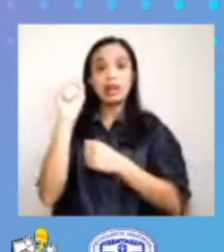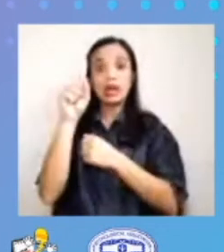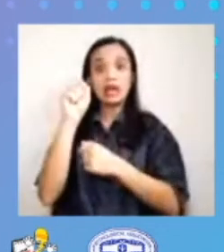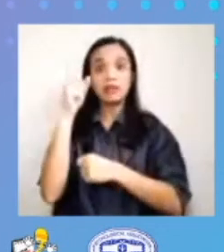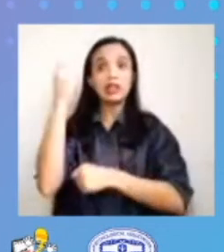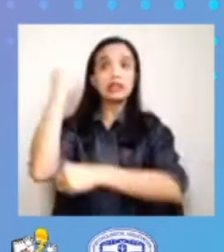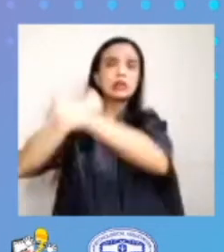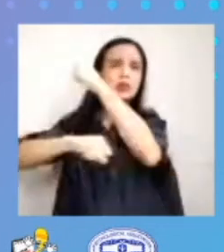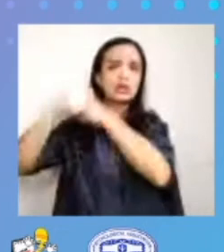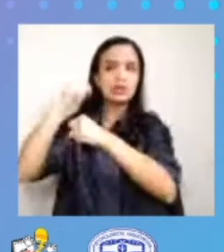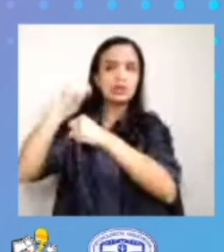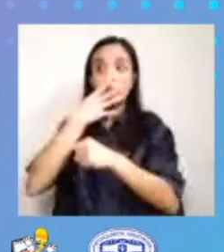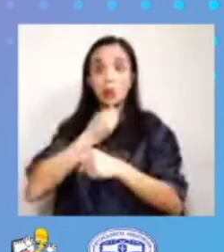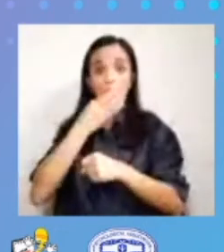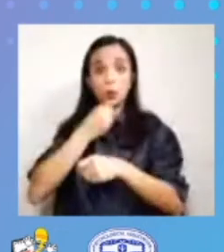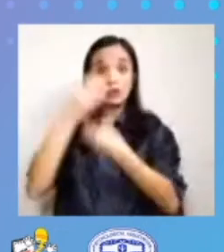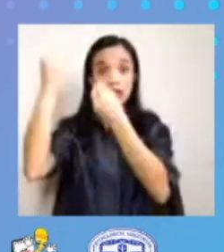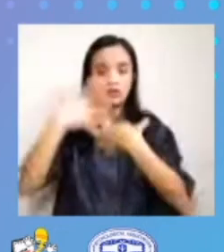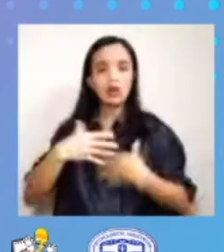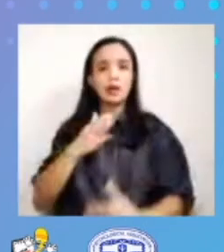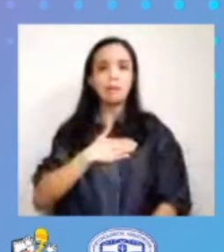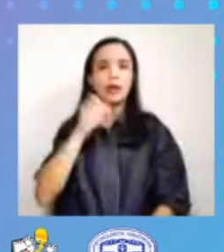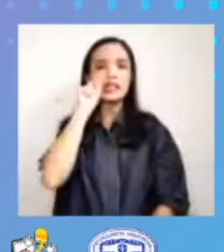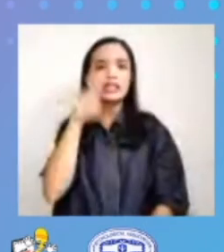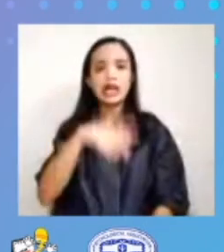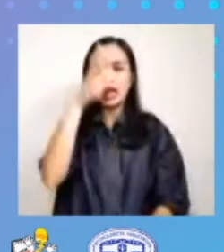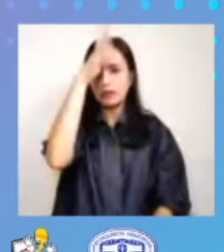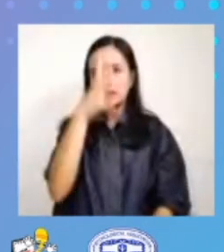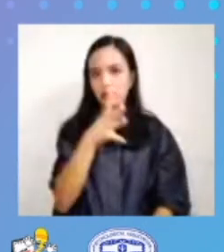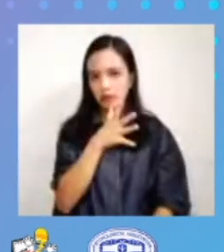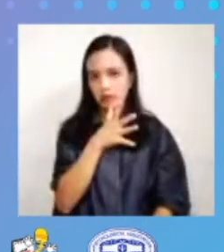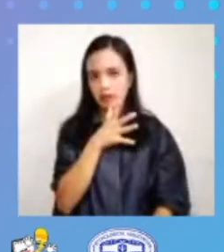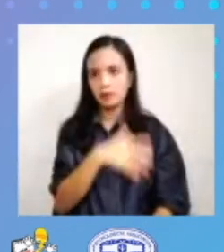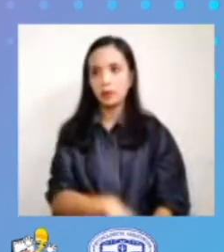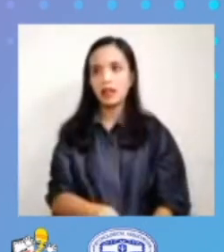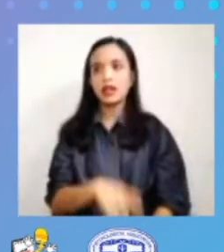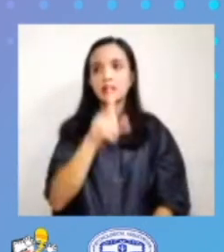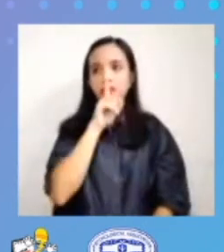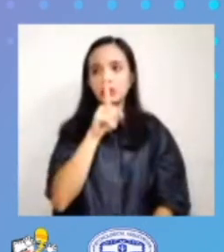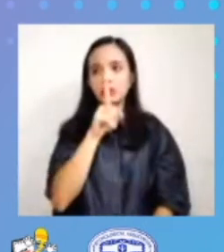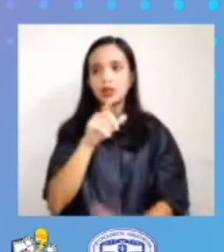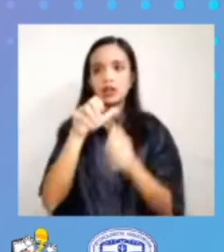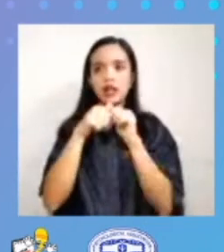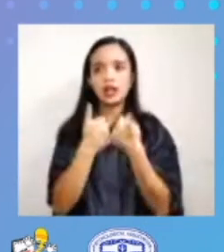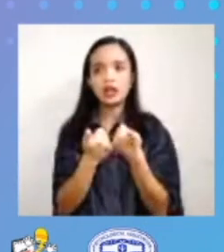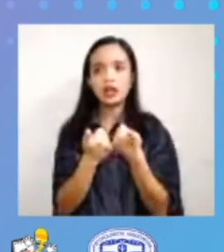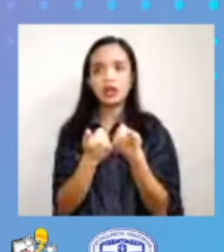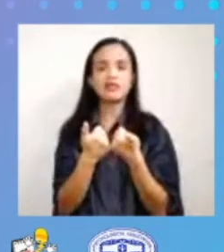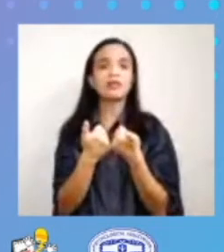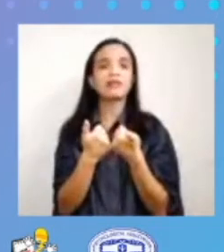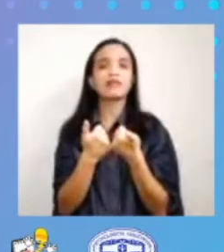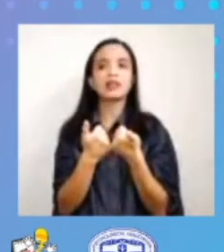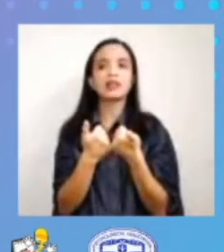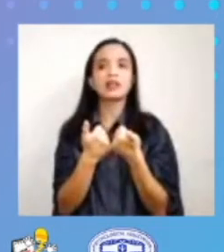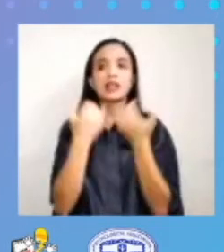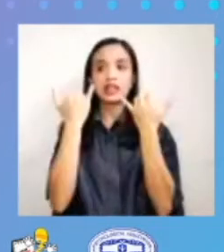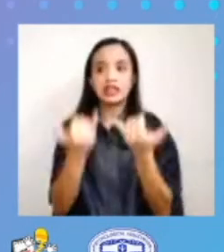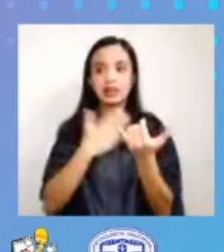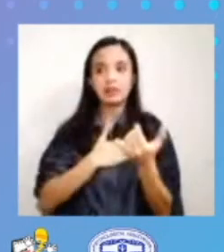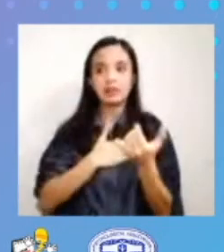of course, yun nga sinabi ni Miss Julia, no, na you can include exercise sa schedule ng mga learners. And it's